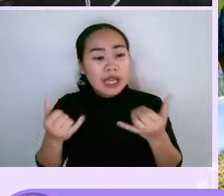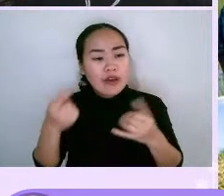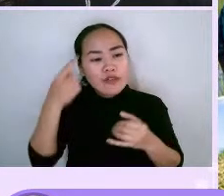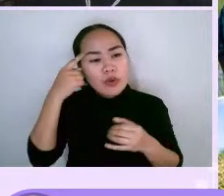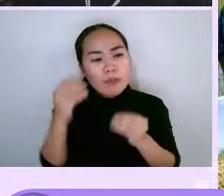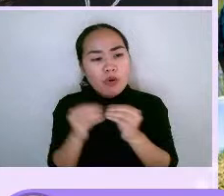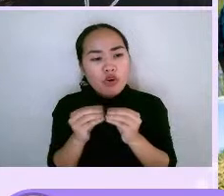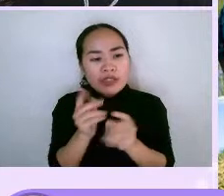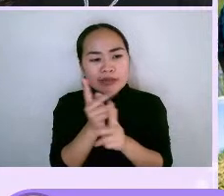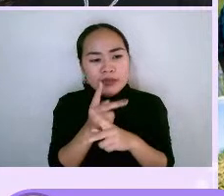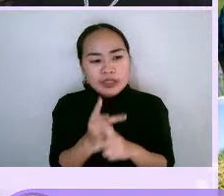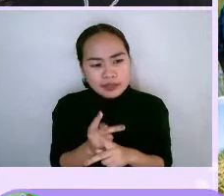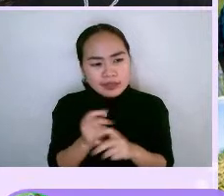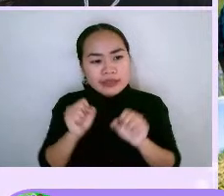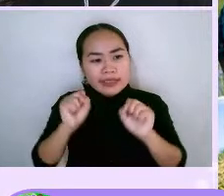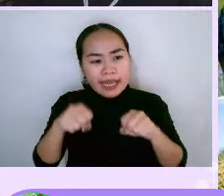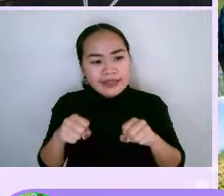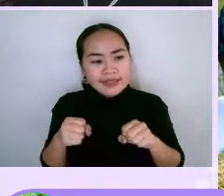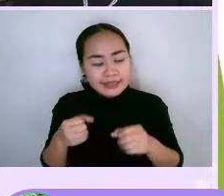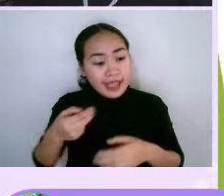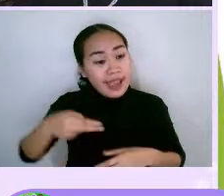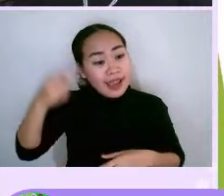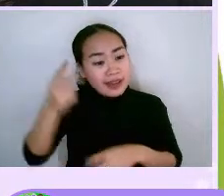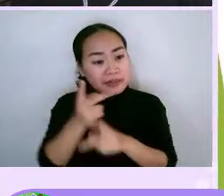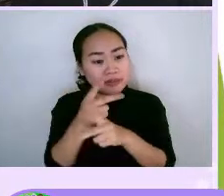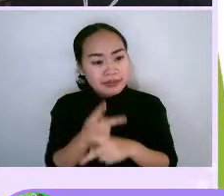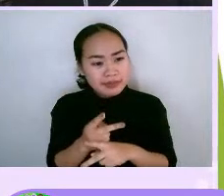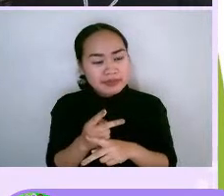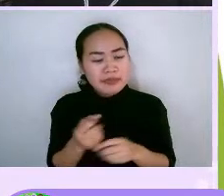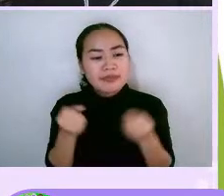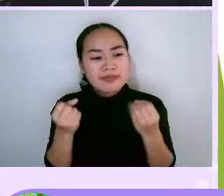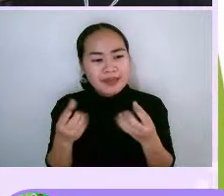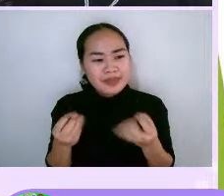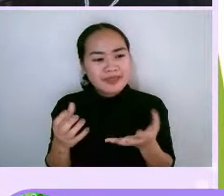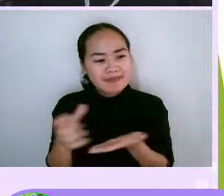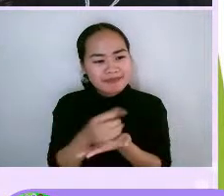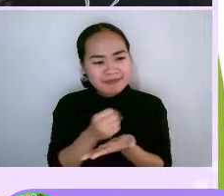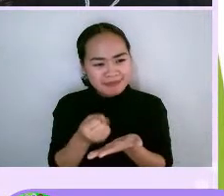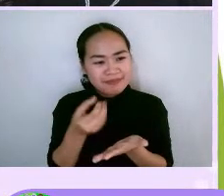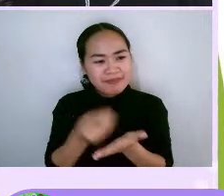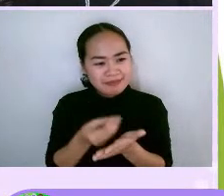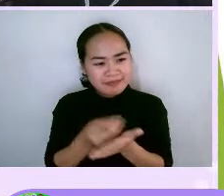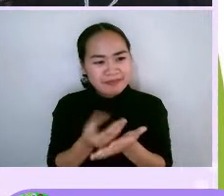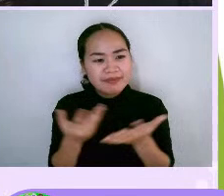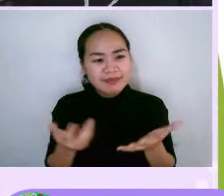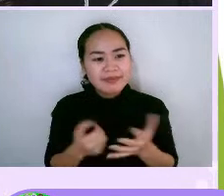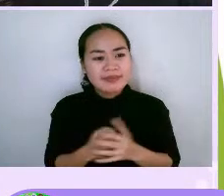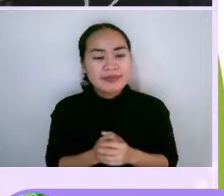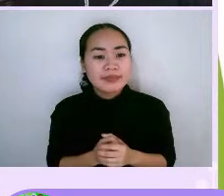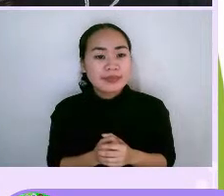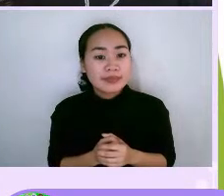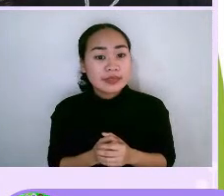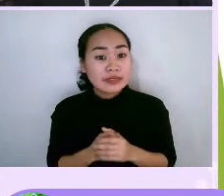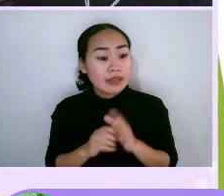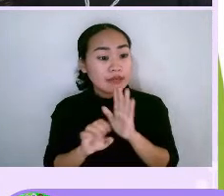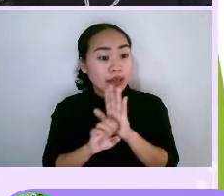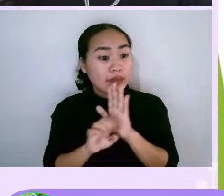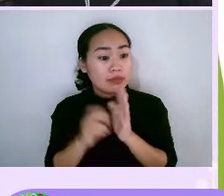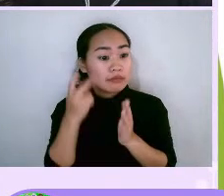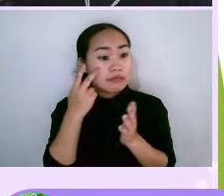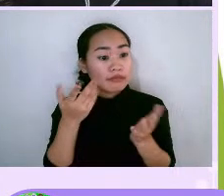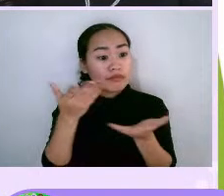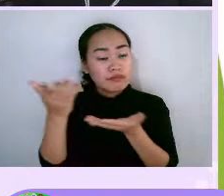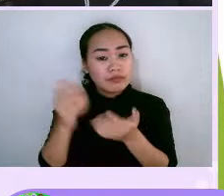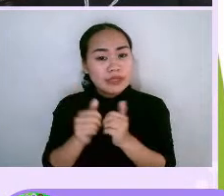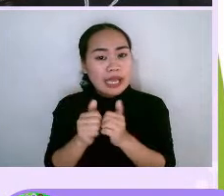din nakita. Ayan. Okay, so ito po example sa mainstreaming ng ating